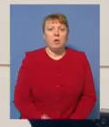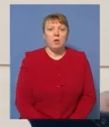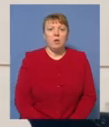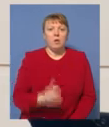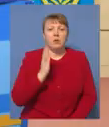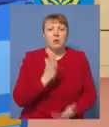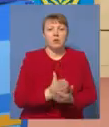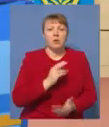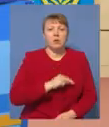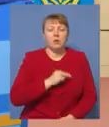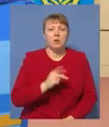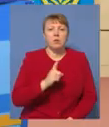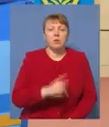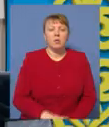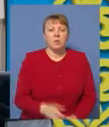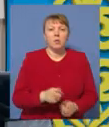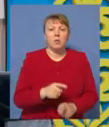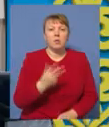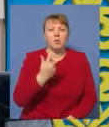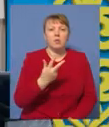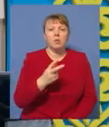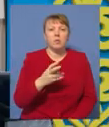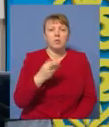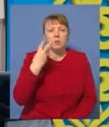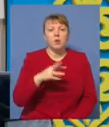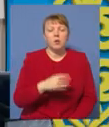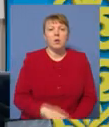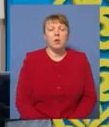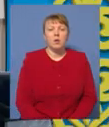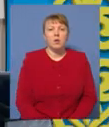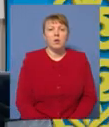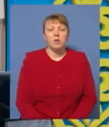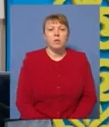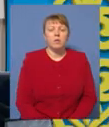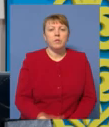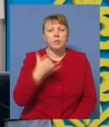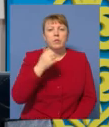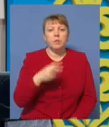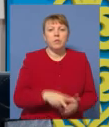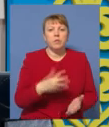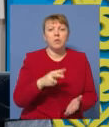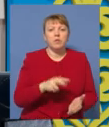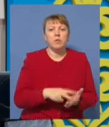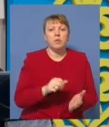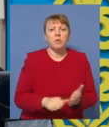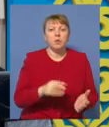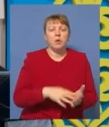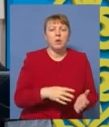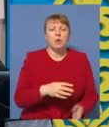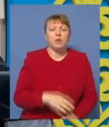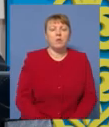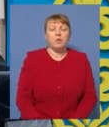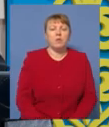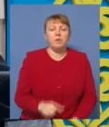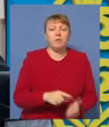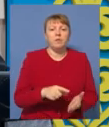работаем в прямом эфире и говорим о том, что изменит трехзвенная модель уголовного процесса. Звоните 2088-69, номер мессенджера